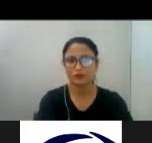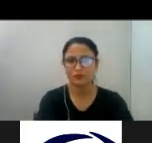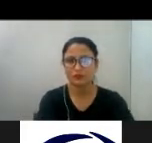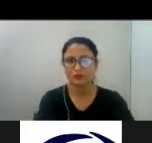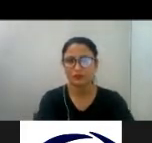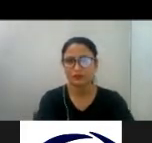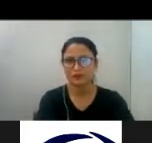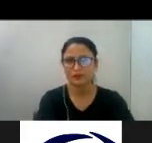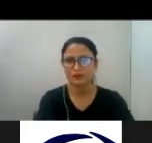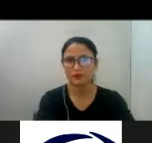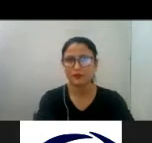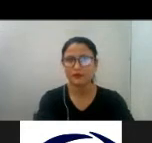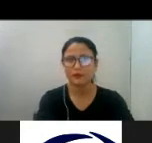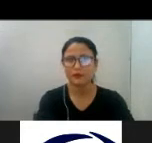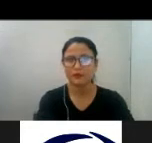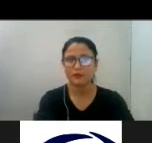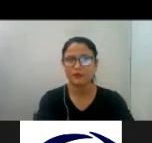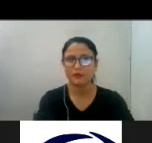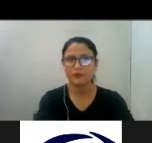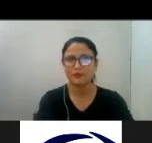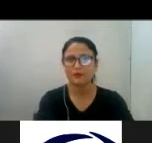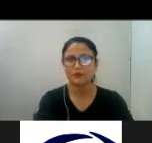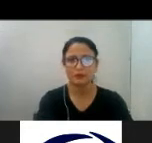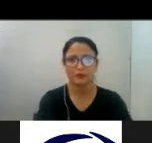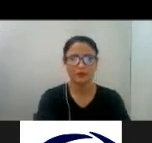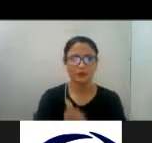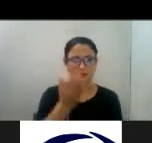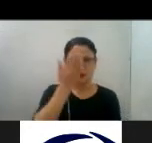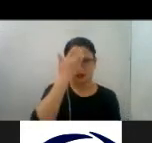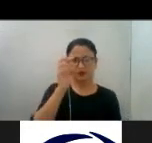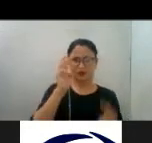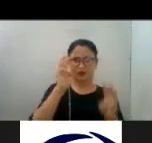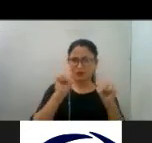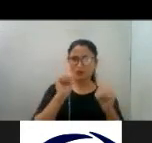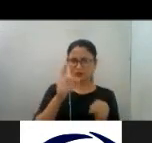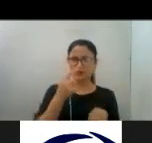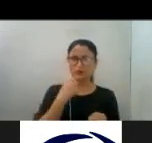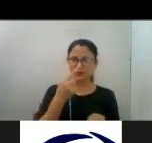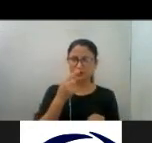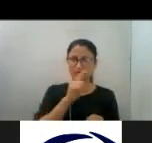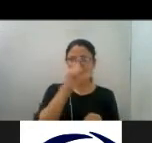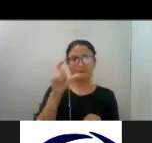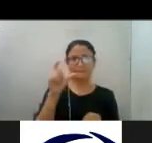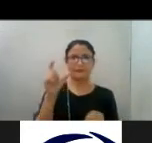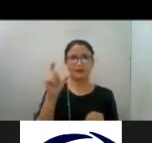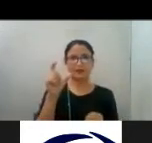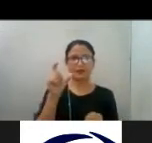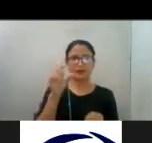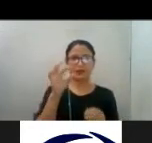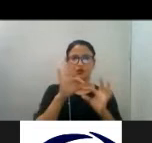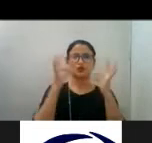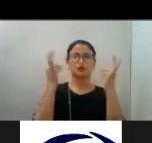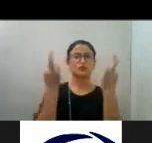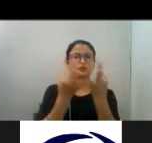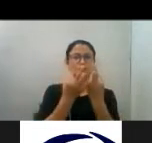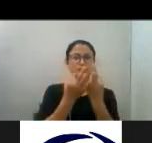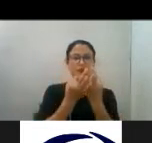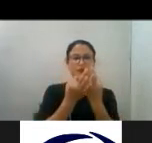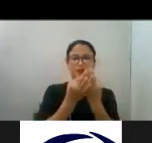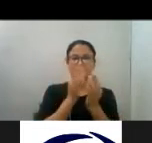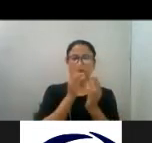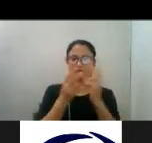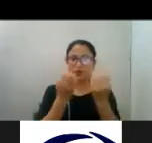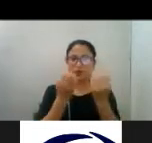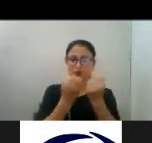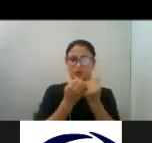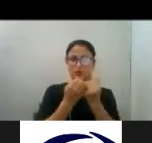अगाडि लाँदैछौँ। यो किन पनि महत्त्वपूर्ण छ भनेपछि, नेपालमा विश्वमैकै कुरा गर्दाखेरि पनि